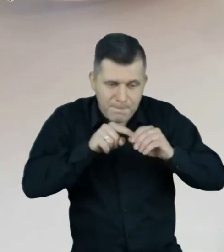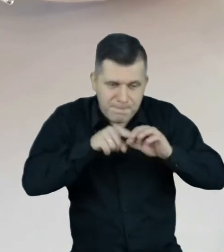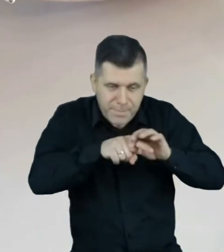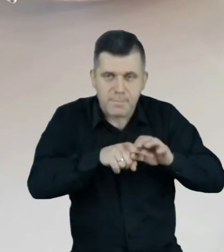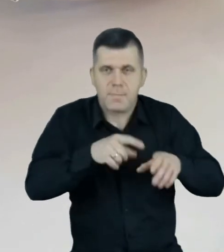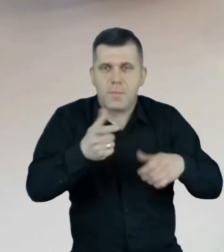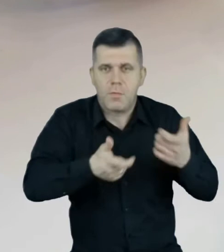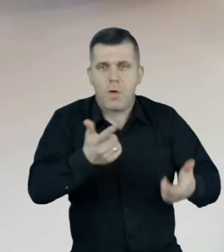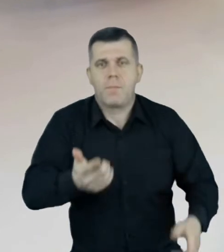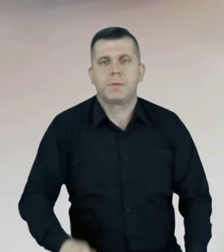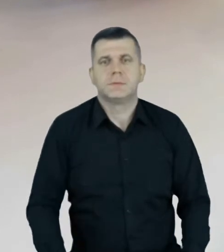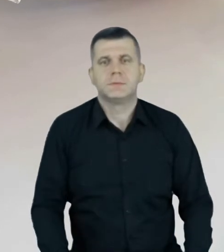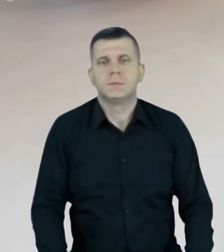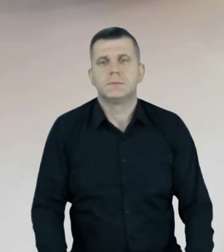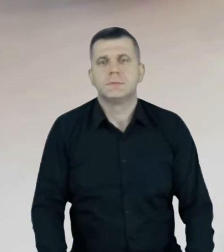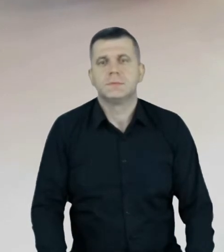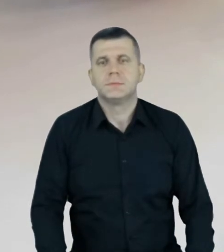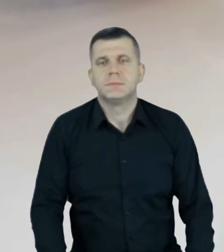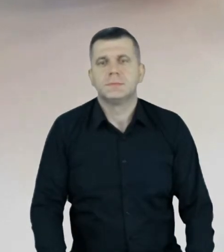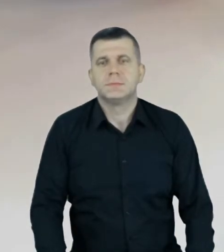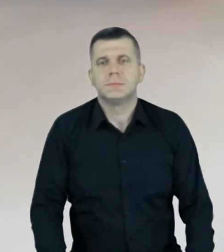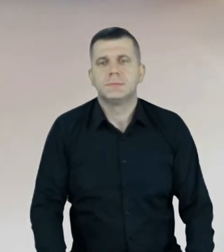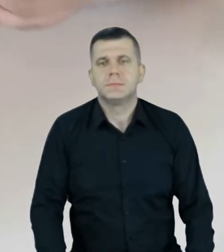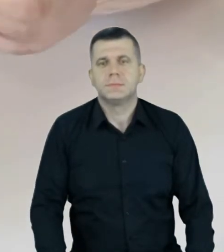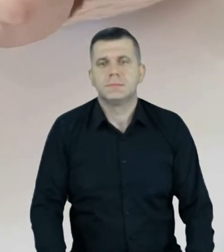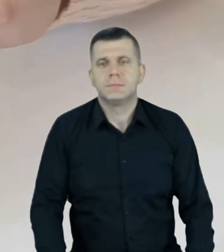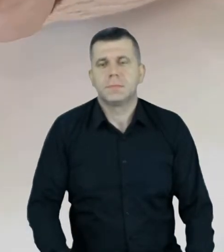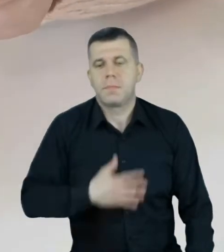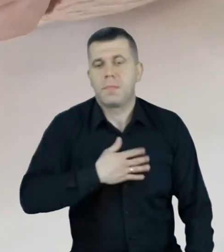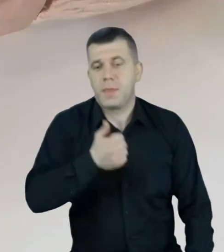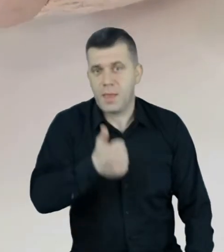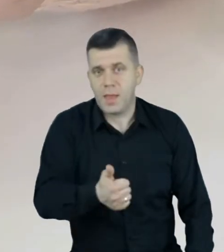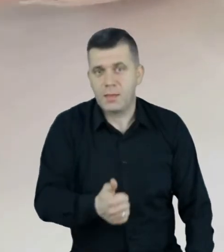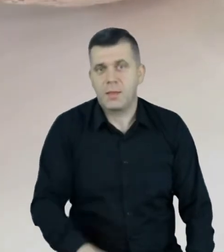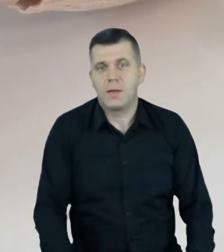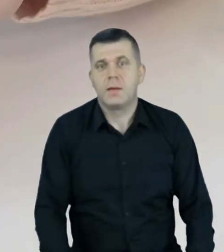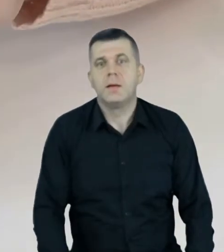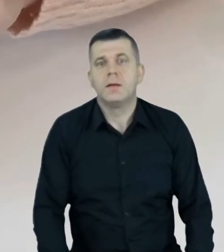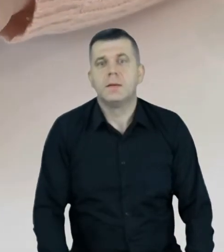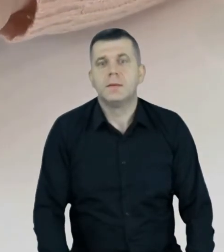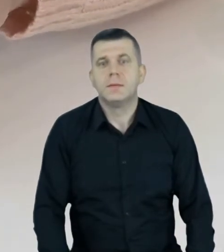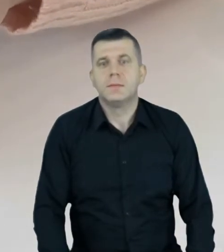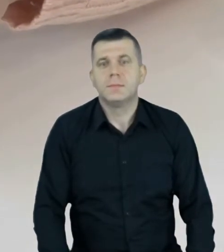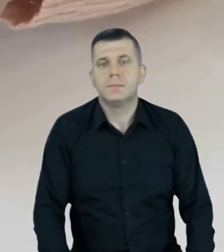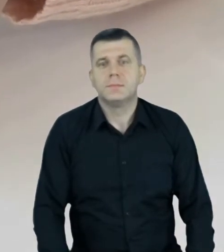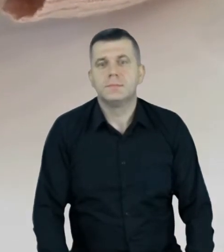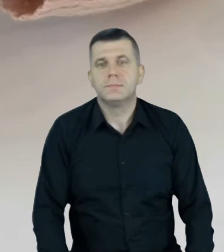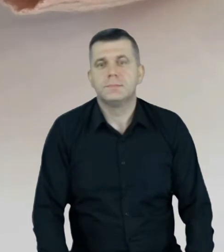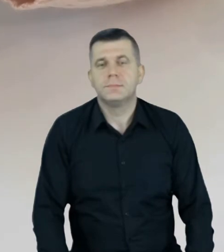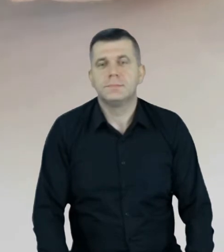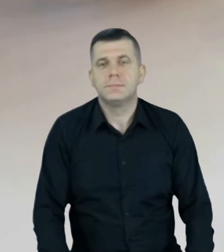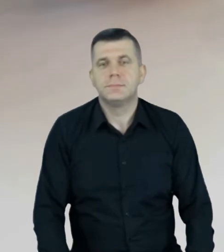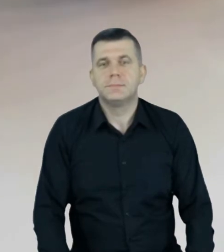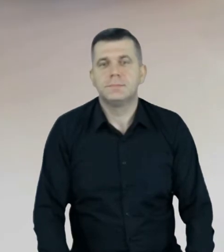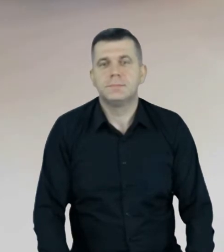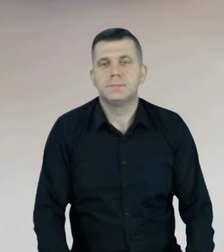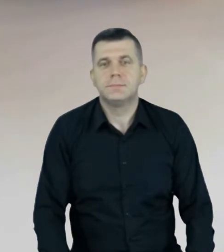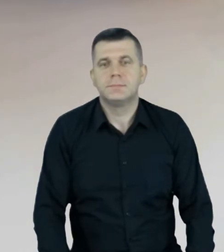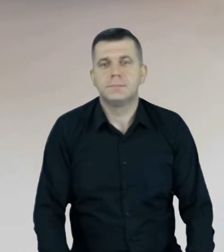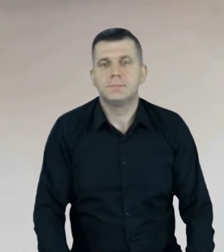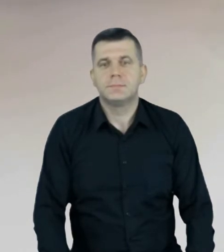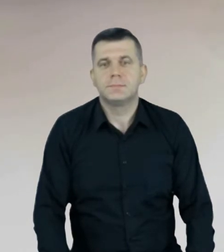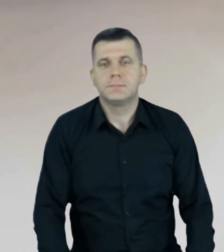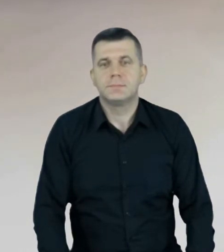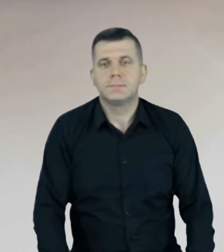nasze kuleczki mamy jedną No